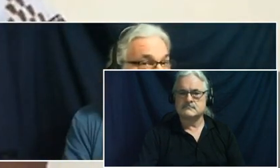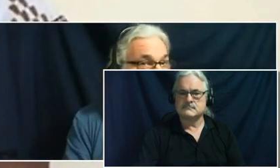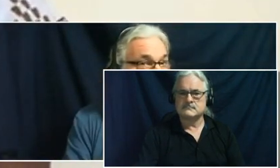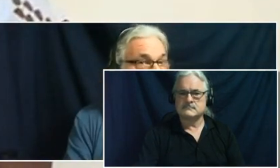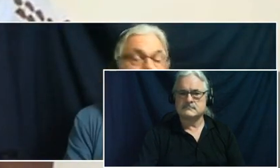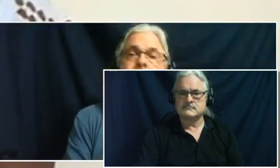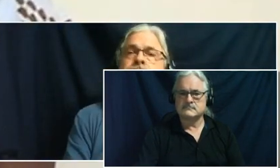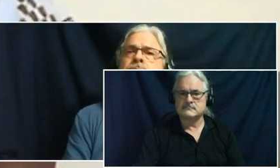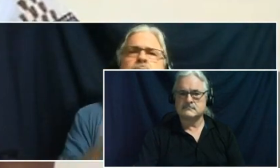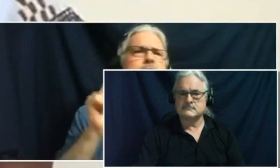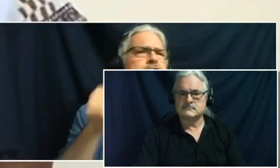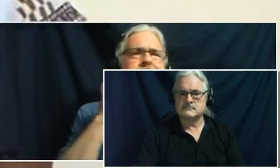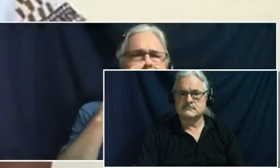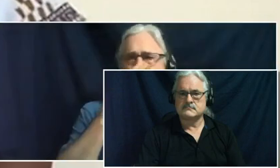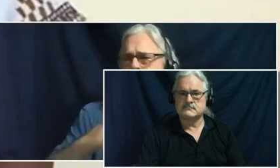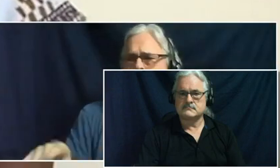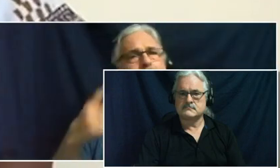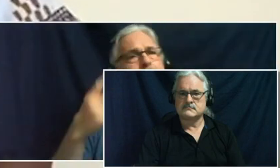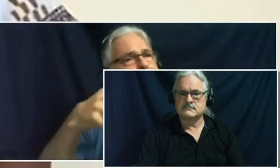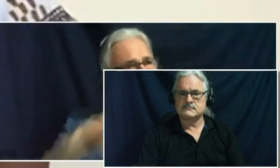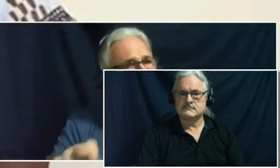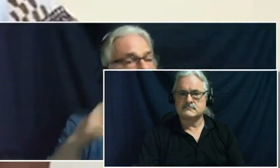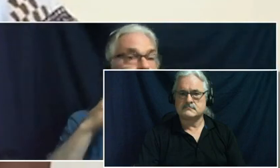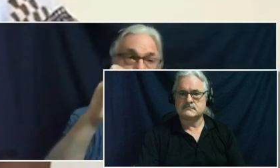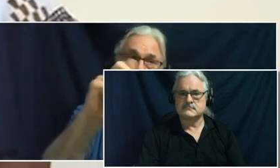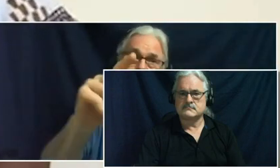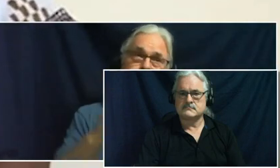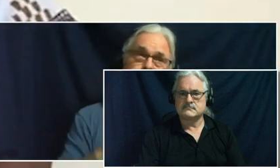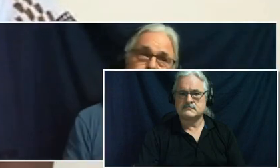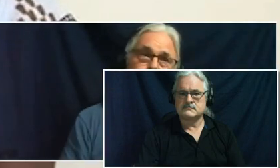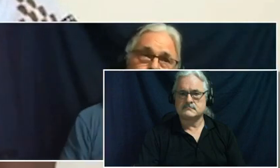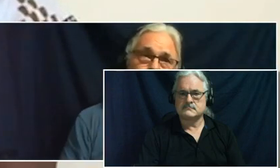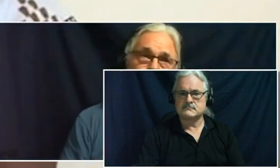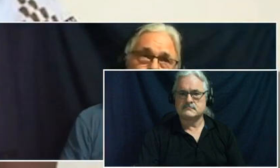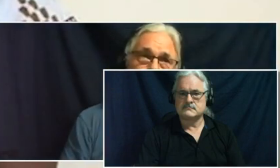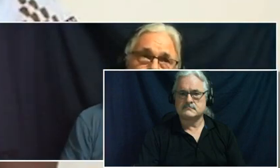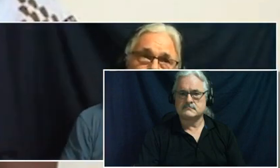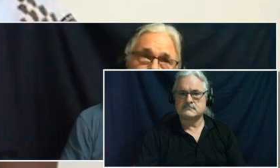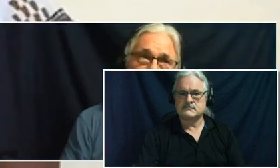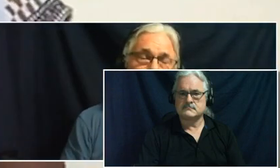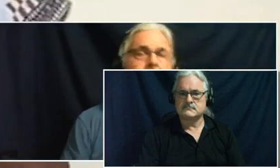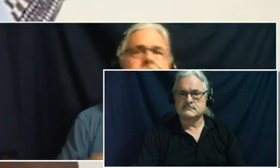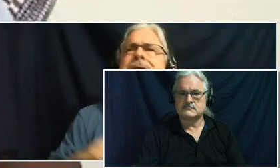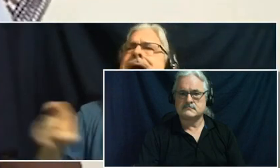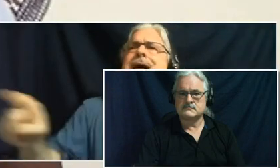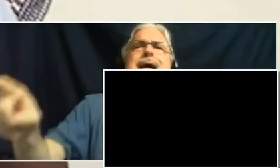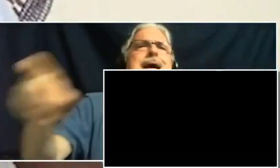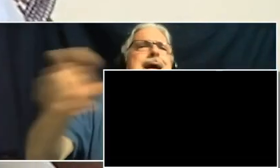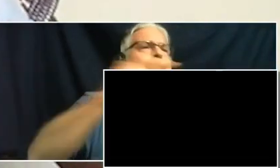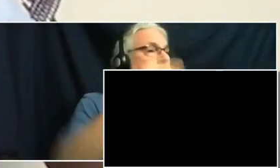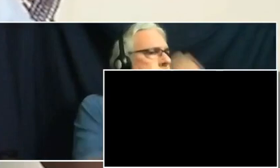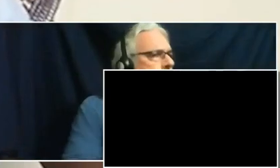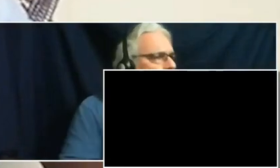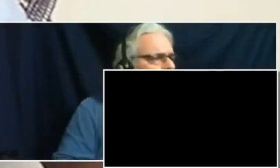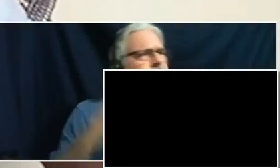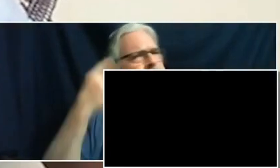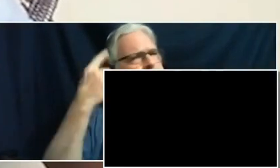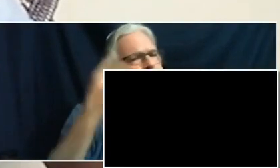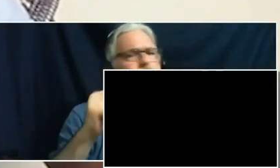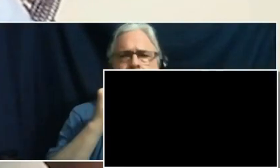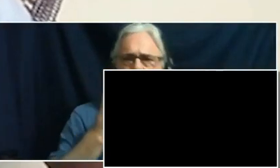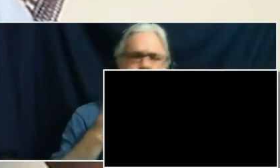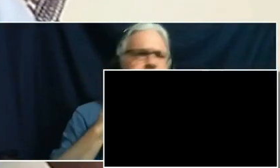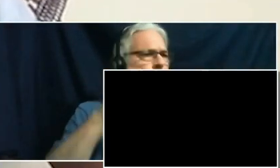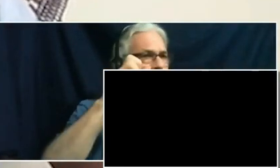nos cultures, mais les enfants qui n'en profitent pas sont lassés d'attendre. Nous ne devons pas les priver de leur seule chance d'avoir une éducation. Je